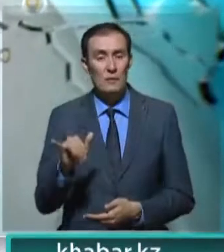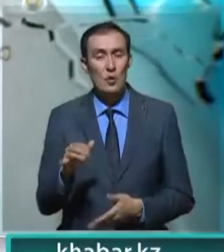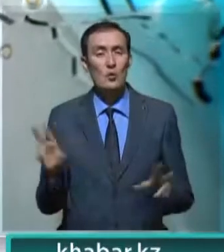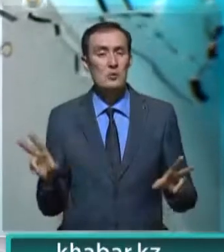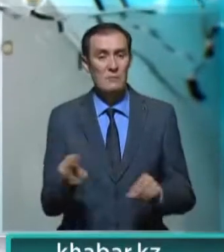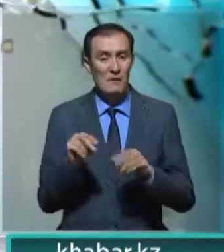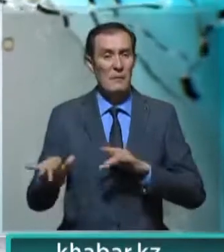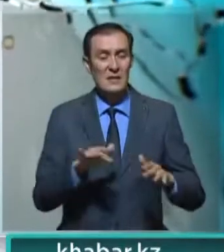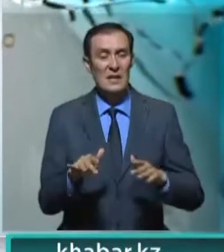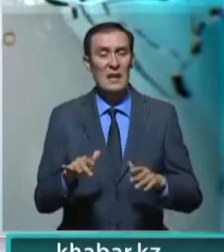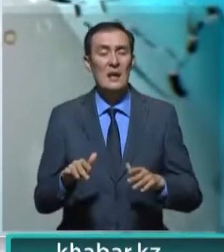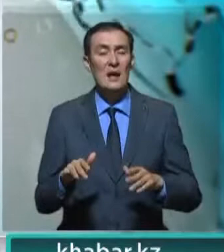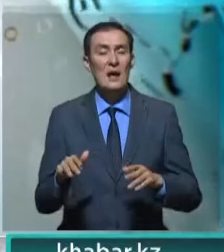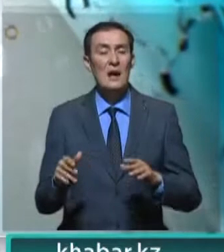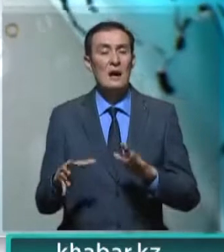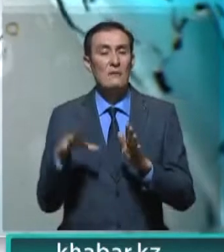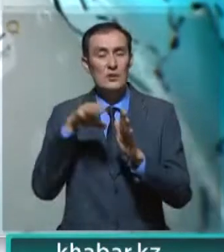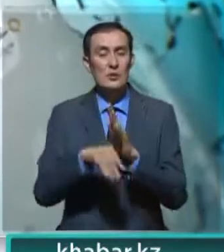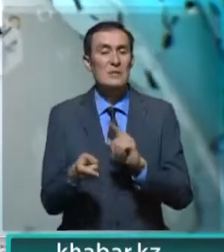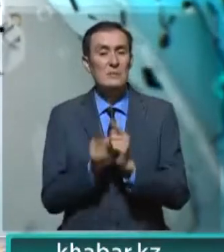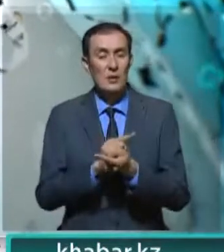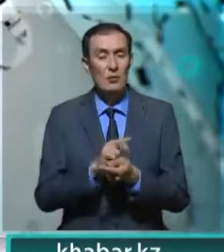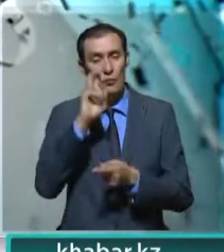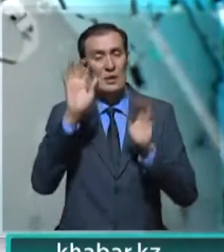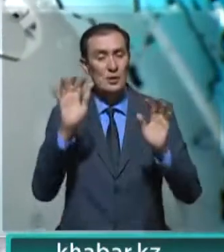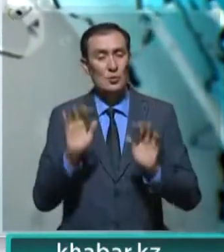успехов проведения референдума по внесению изменений в конституцию